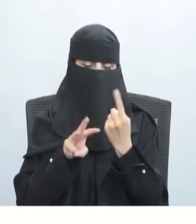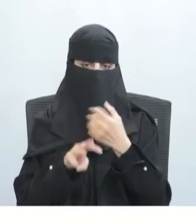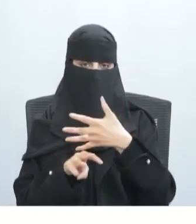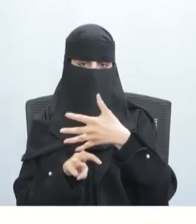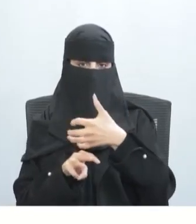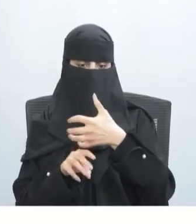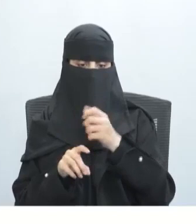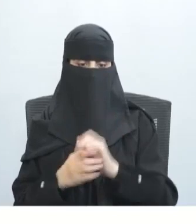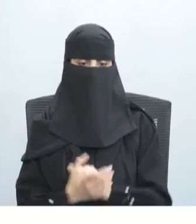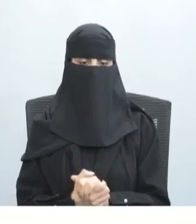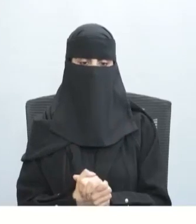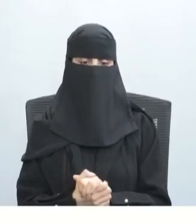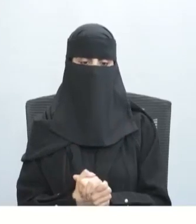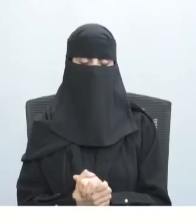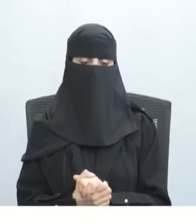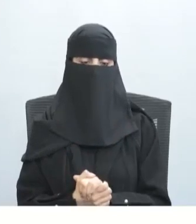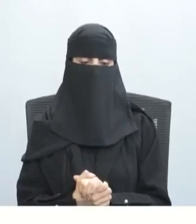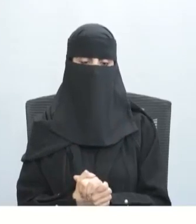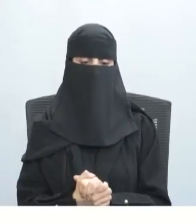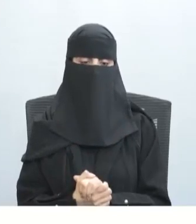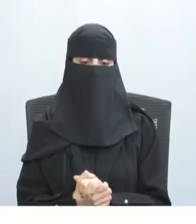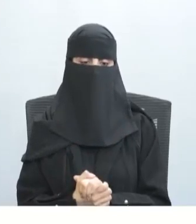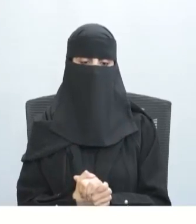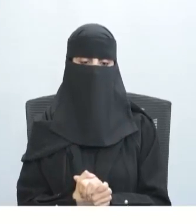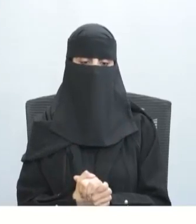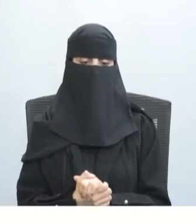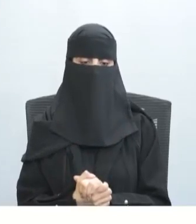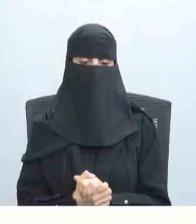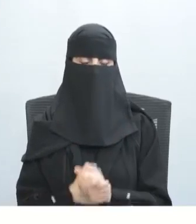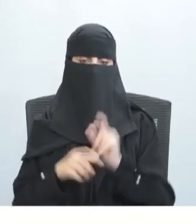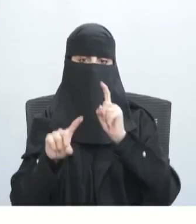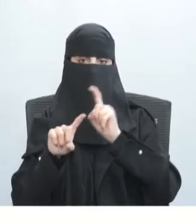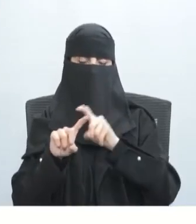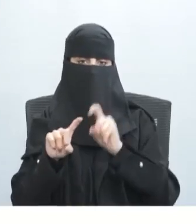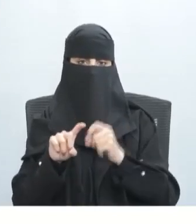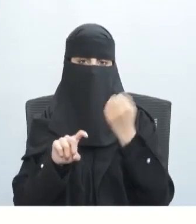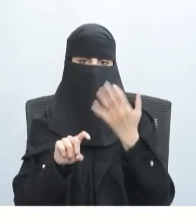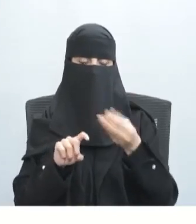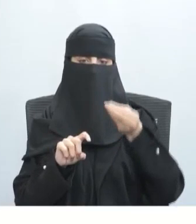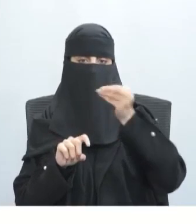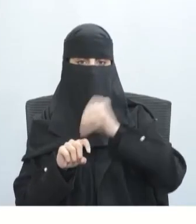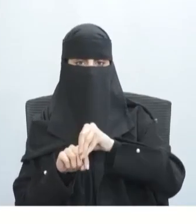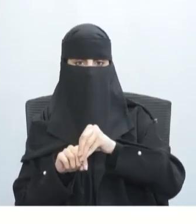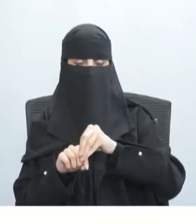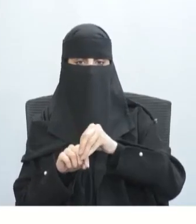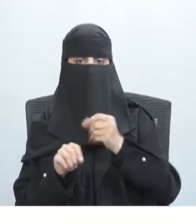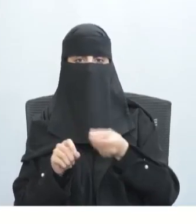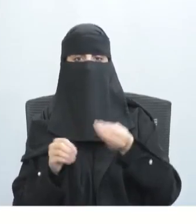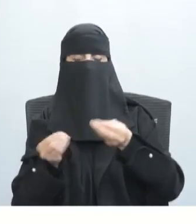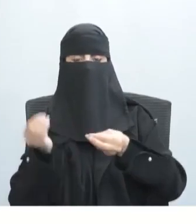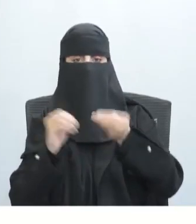انها 5% وبعد ذلك اضافه الى ال 5% وهي الارباح وهكذا وبالتالي هذا ما يسمى